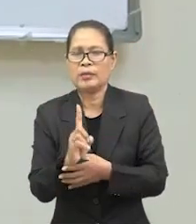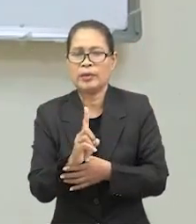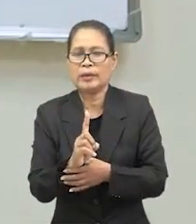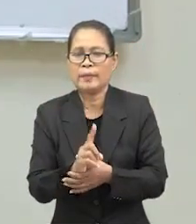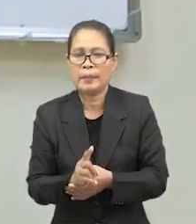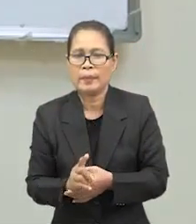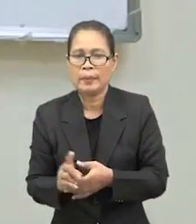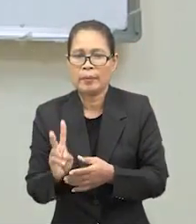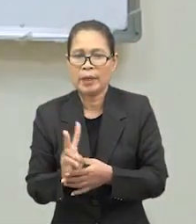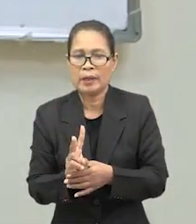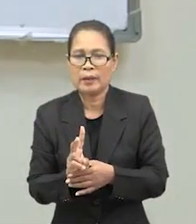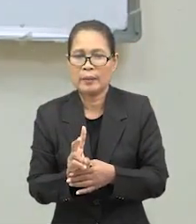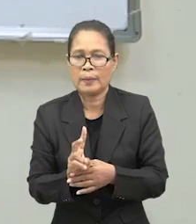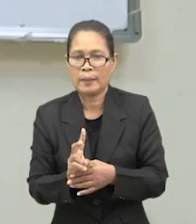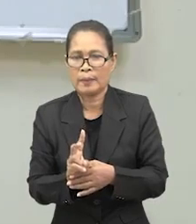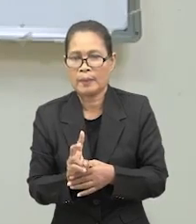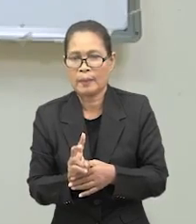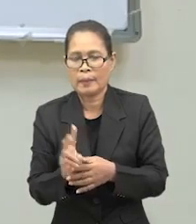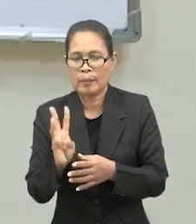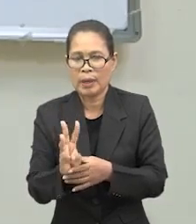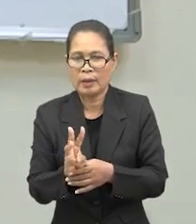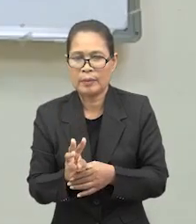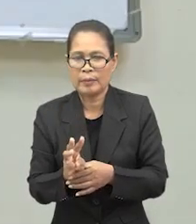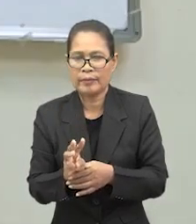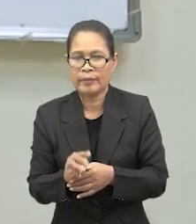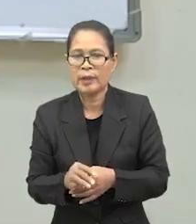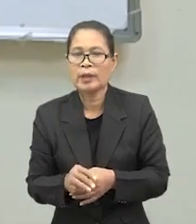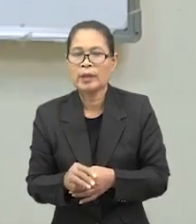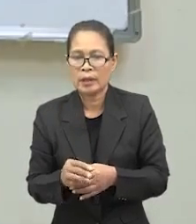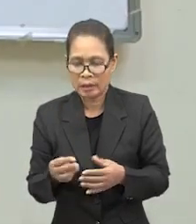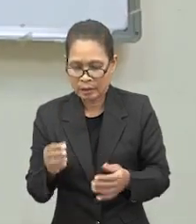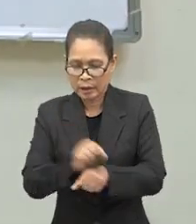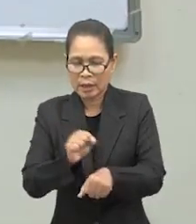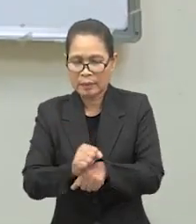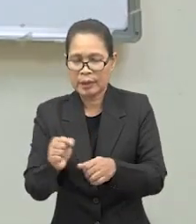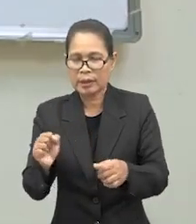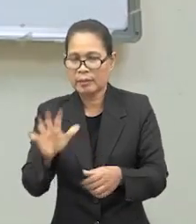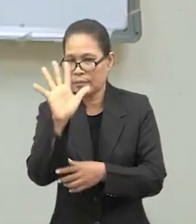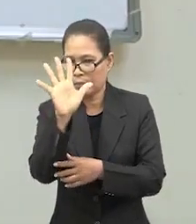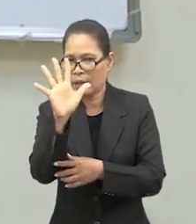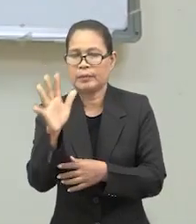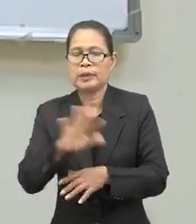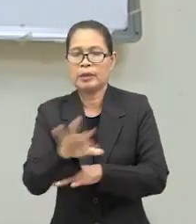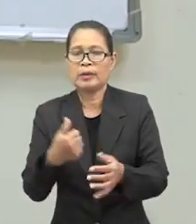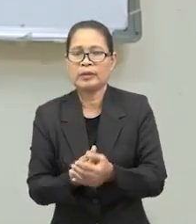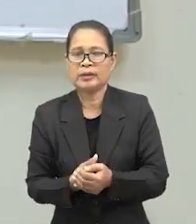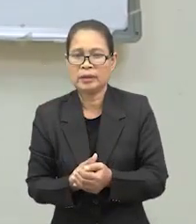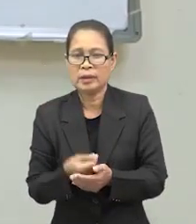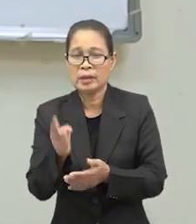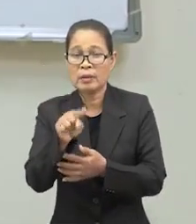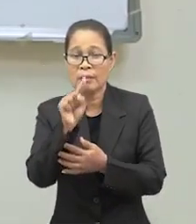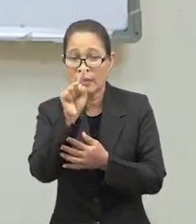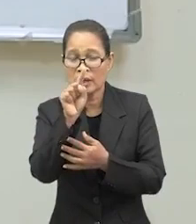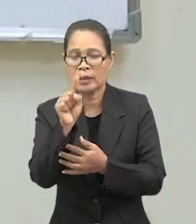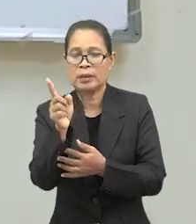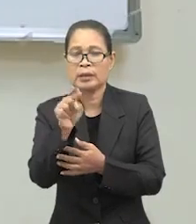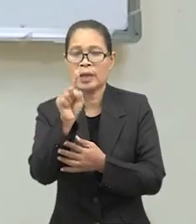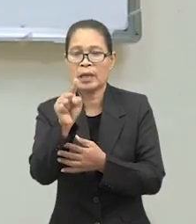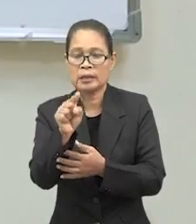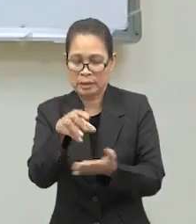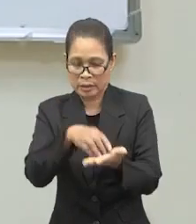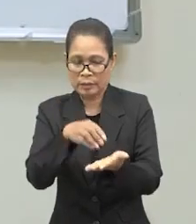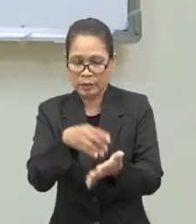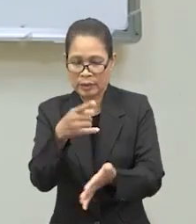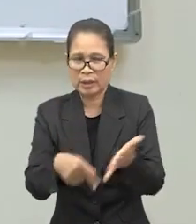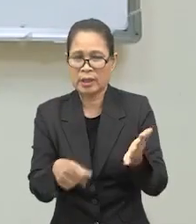nè mùi chà pi bay à lấy chỗ đó cái ca te buồn phải ám tiệt chẳng